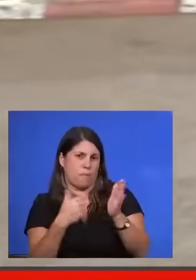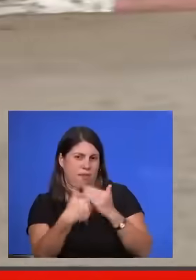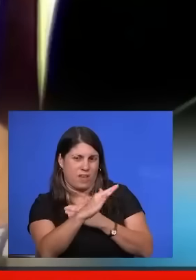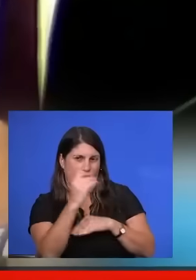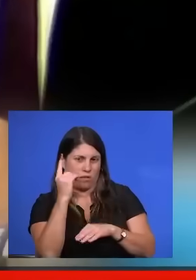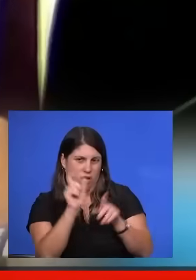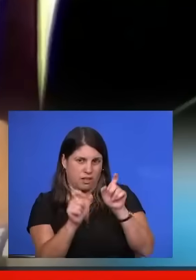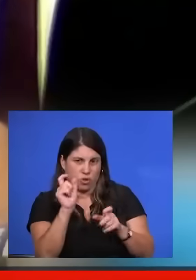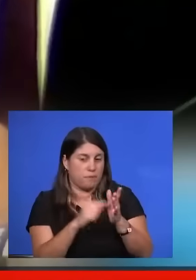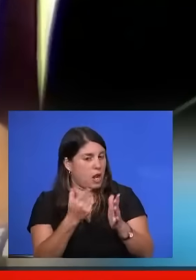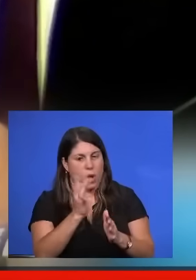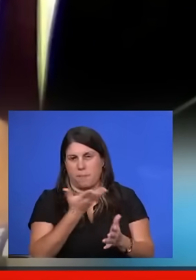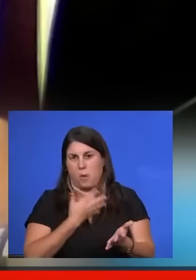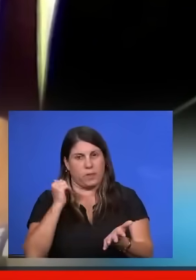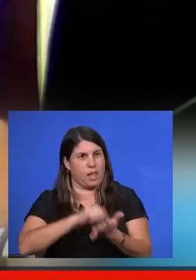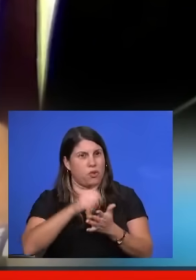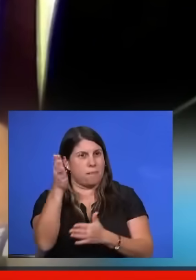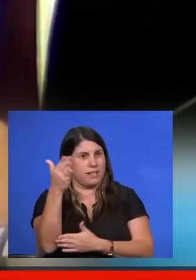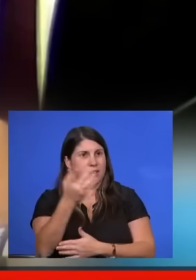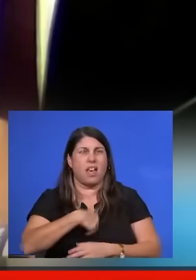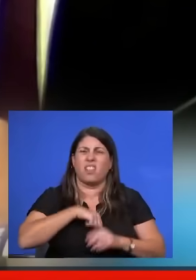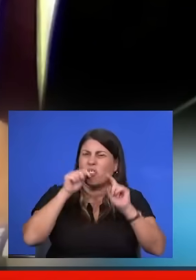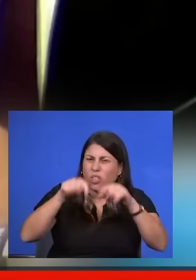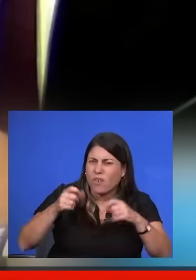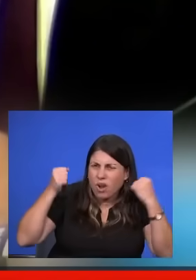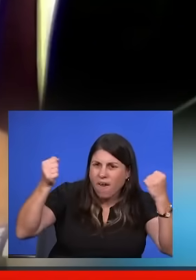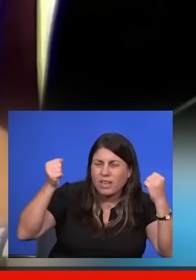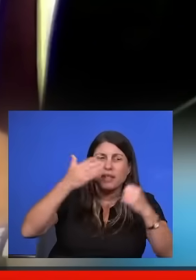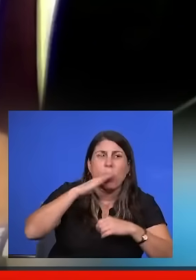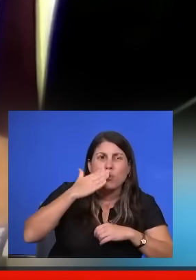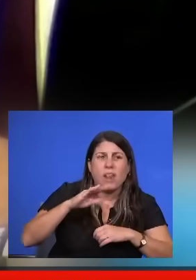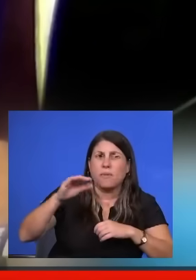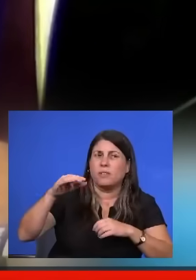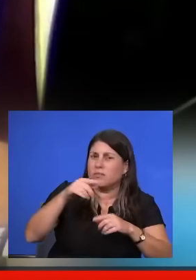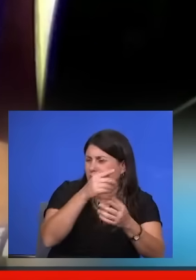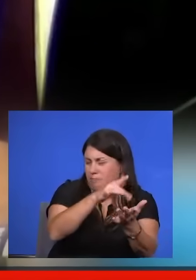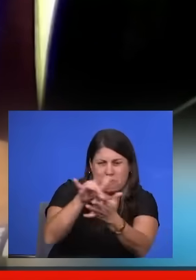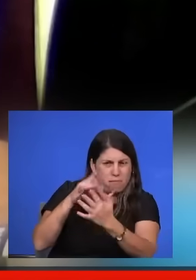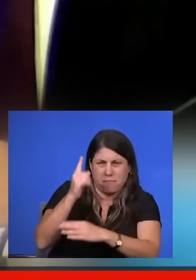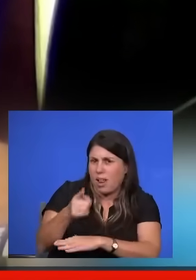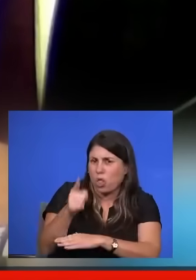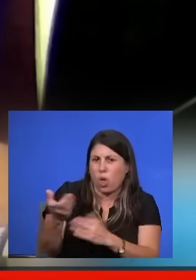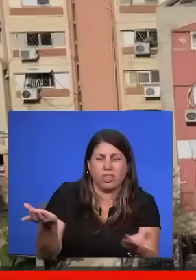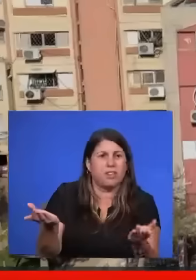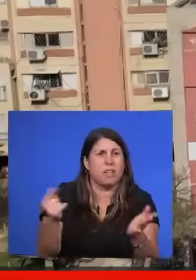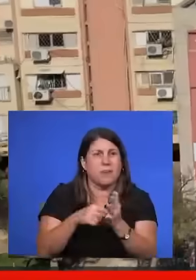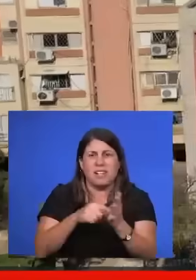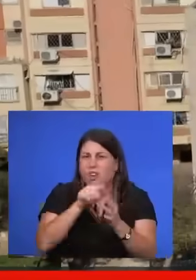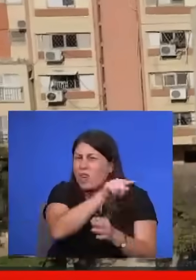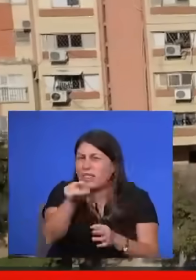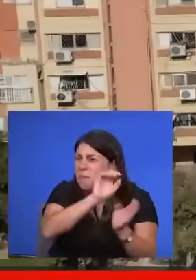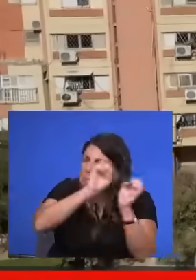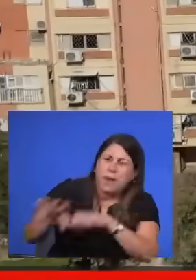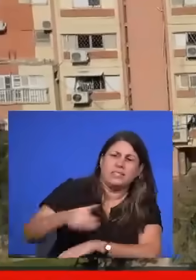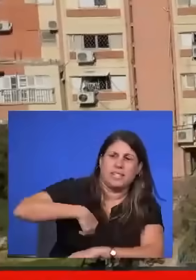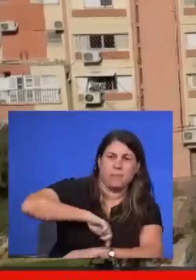מהמדינה. אנחנו נבוא להפגין בירושלים, כל אלה במלונות, בגלל שאתם מזניחים אותנו. אבל העיר